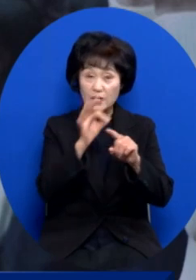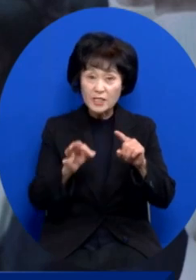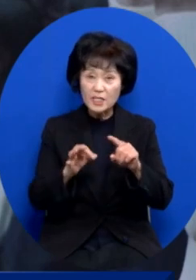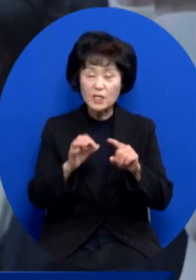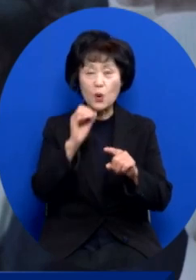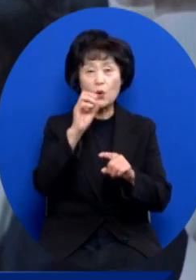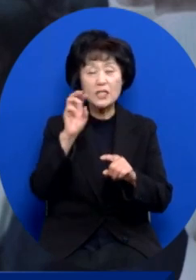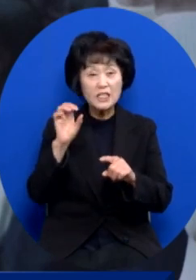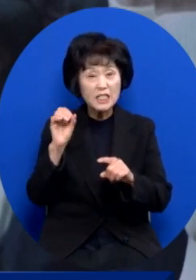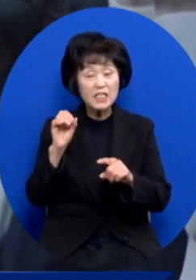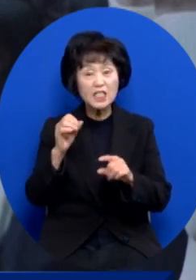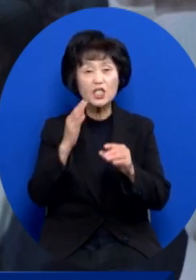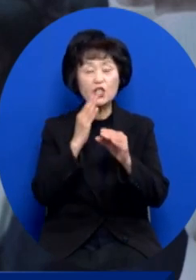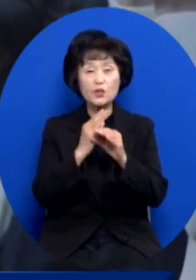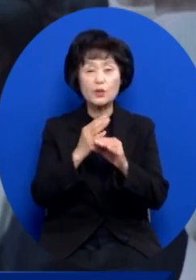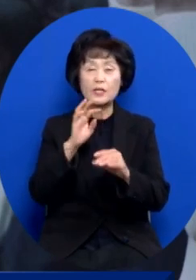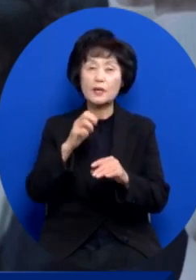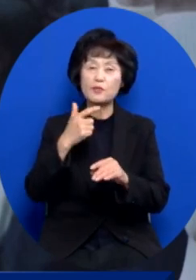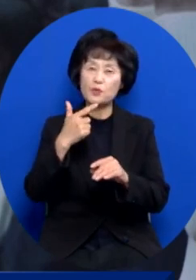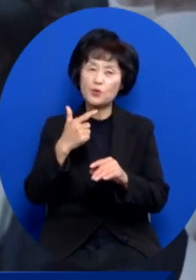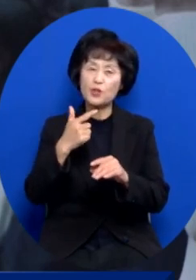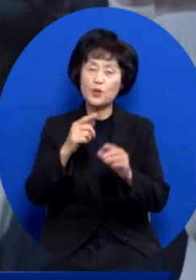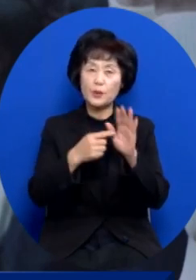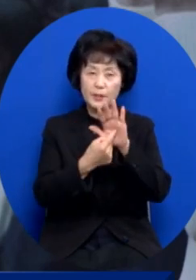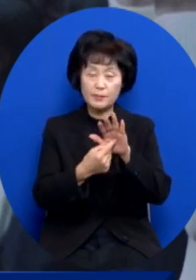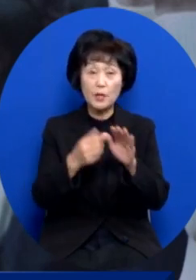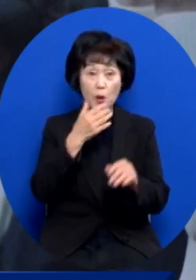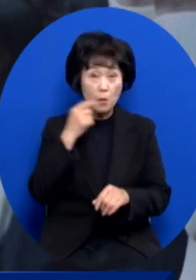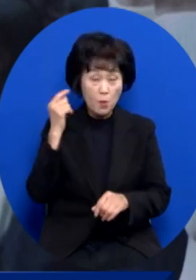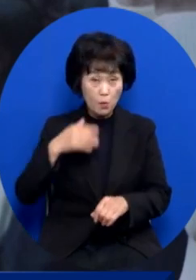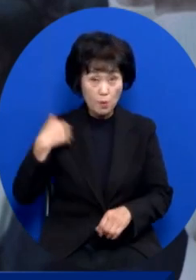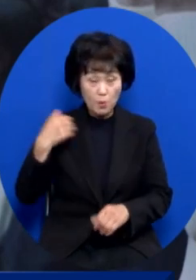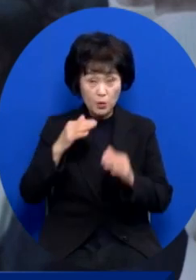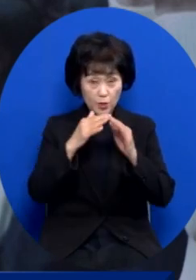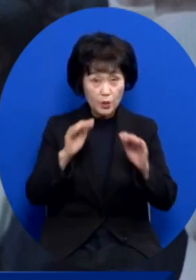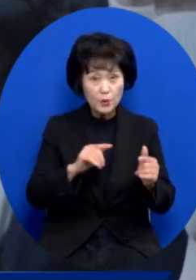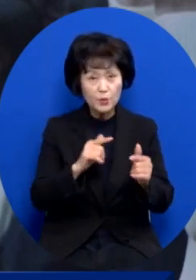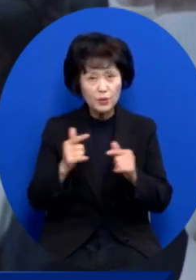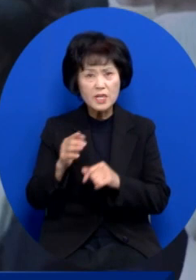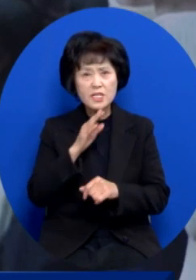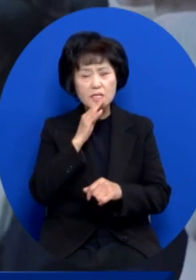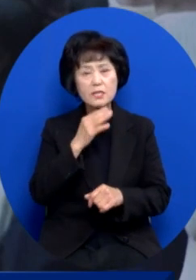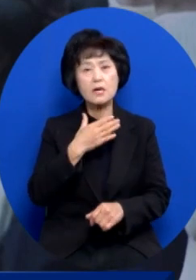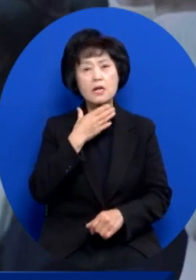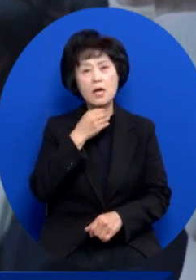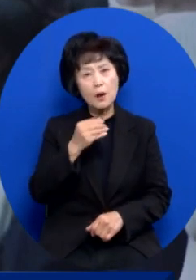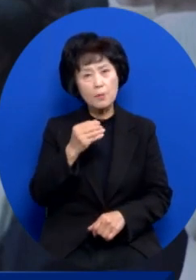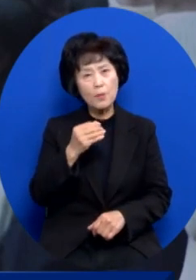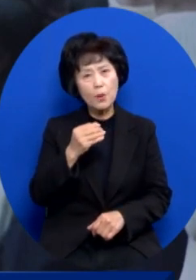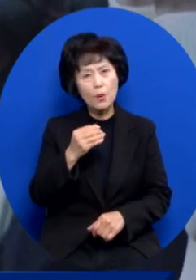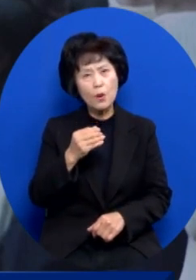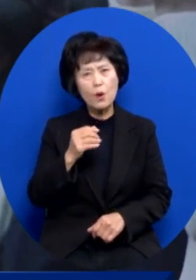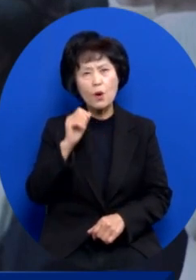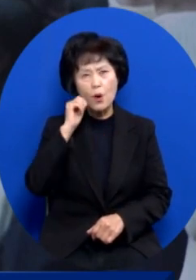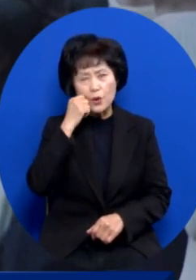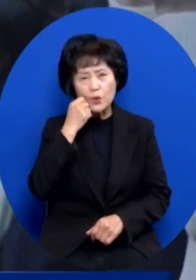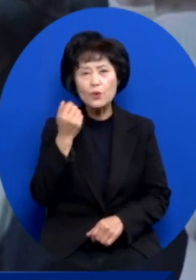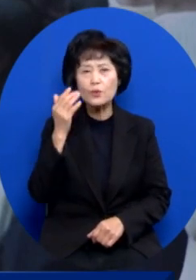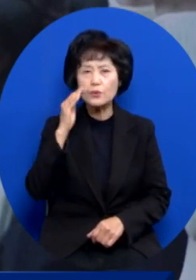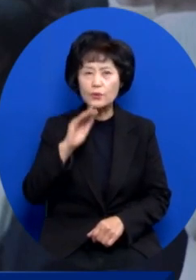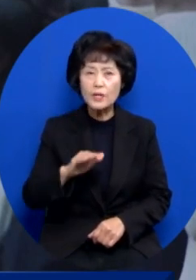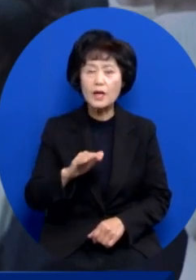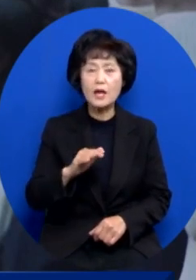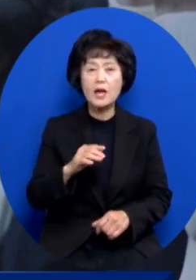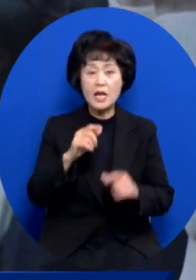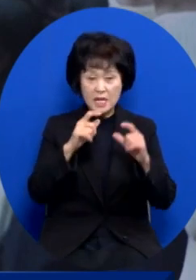중 36위로 나타났습니다. 복음을 모르는 우리 이웃들은 진정한 행복을 누리기 쉽지 않은데요. 이런